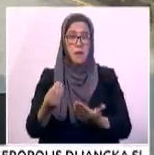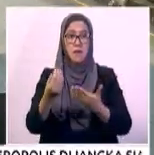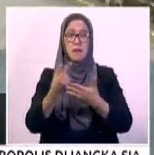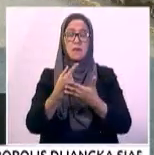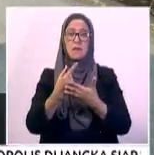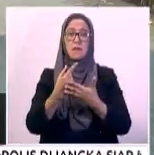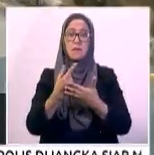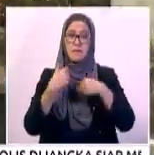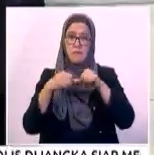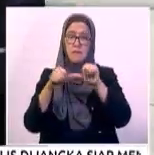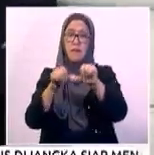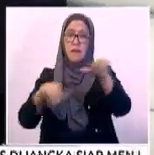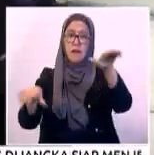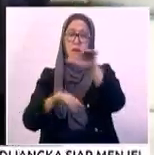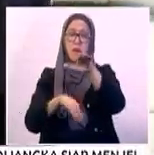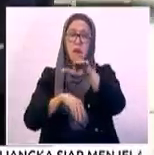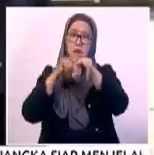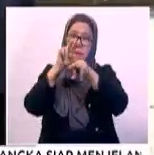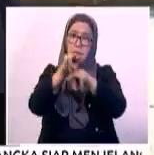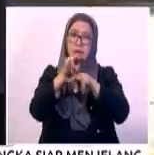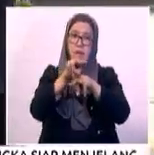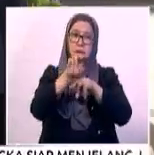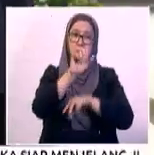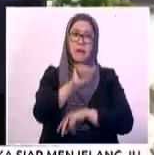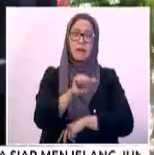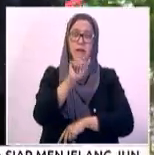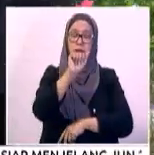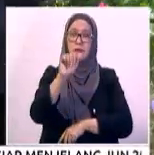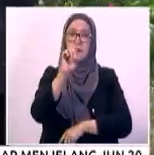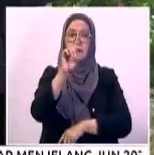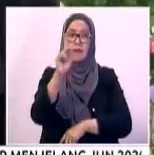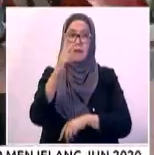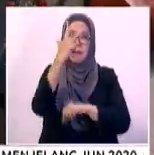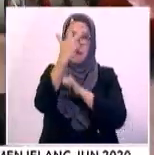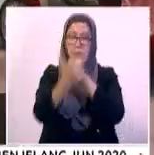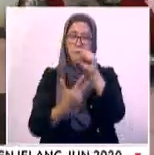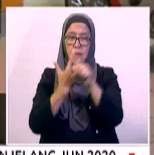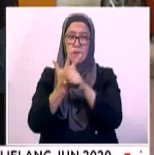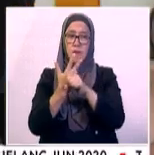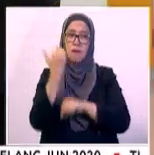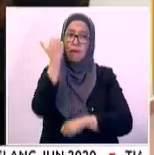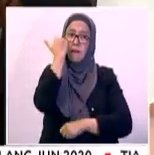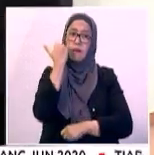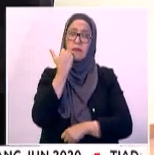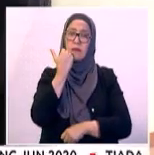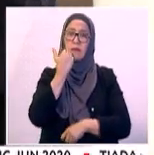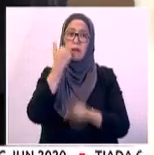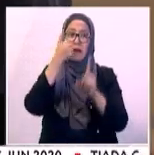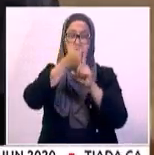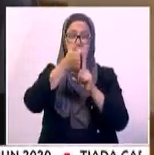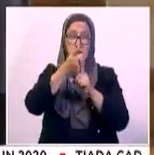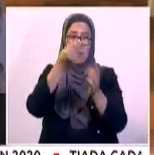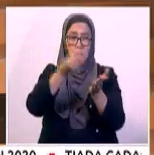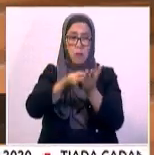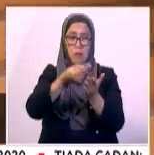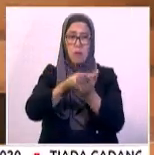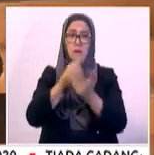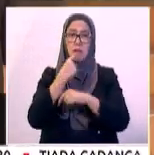AADK selama 3 tahun. Majistret turut memerintahkan wang jaminan RM3,000 dinaikkan